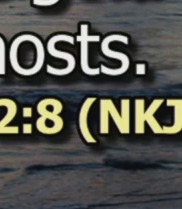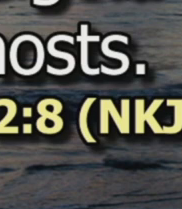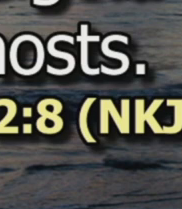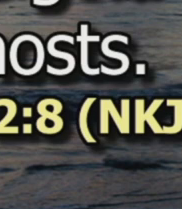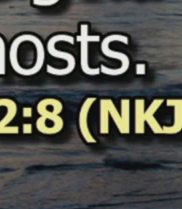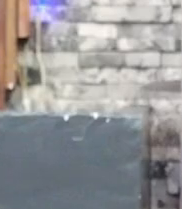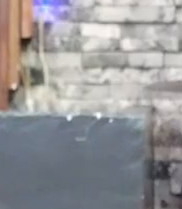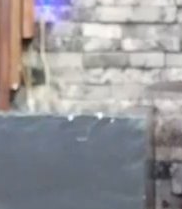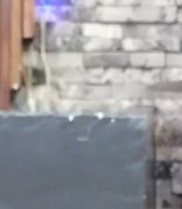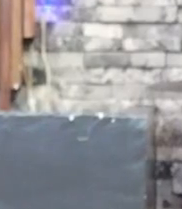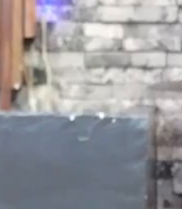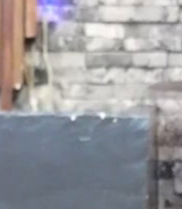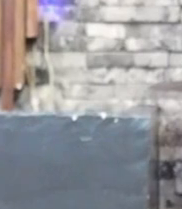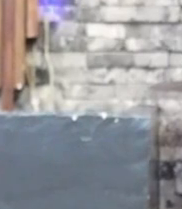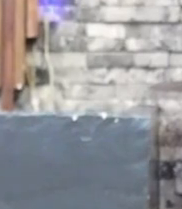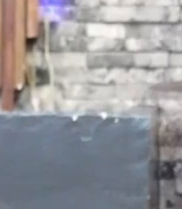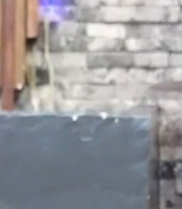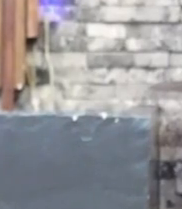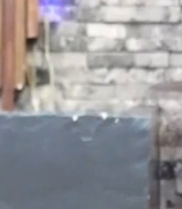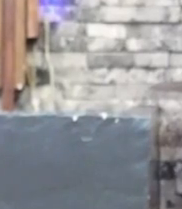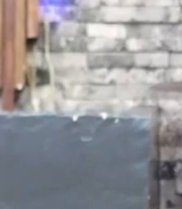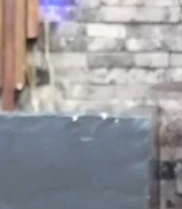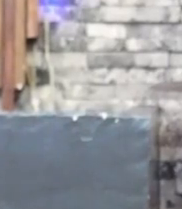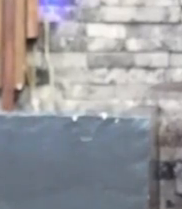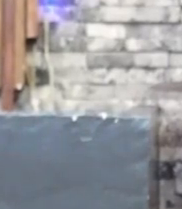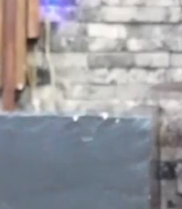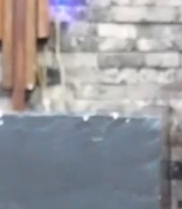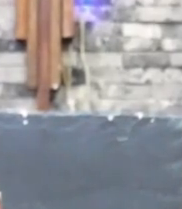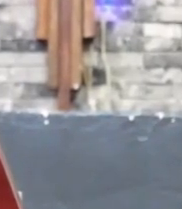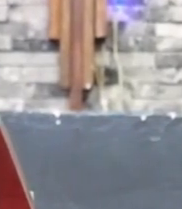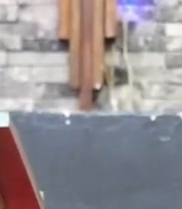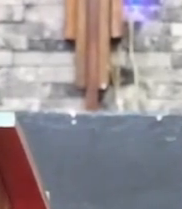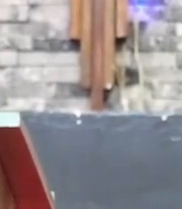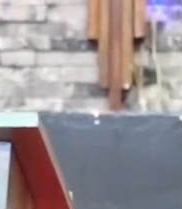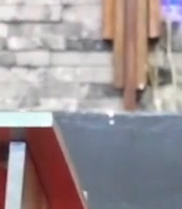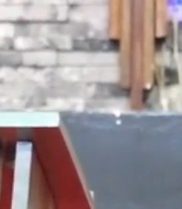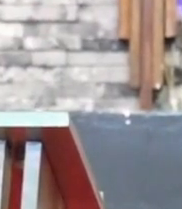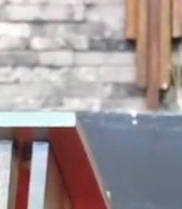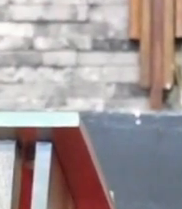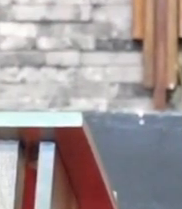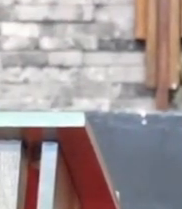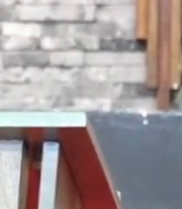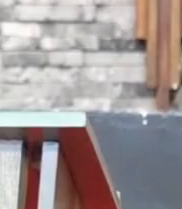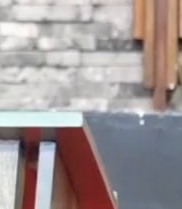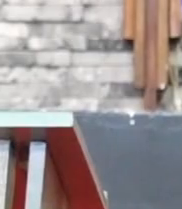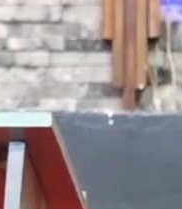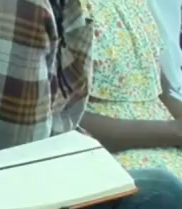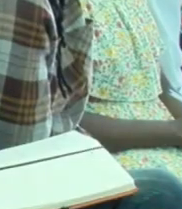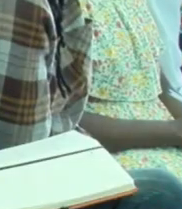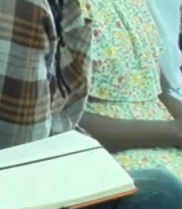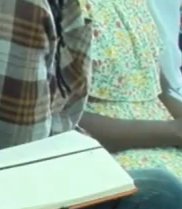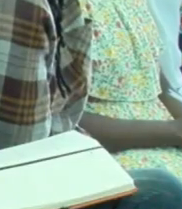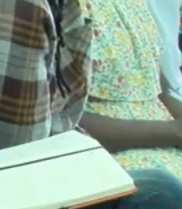kukupa. And I told you because he's a giver. Na kwa sababu nilikuambia Mungu ni mtoaji. And salvation is the entrance. Na wokovu ndio njia ya